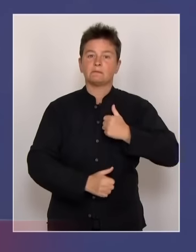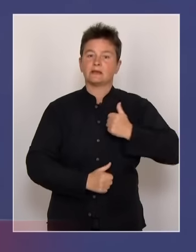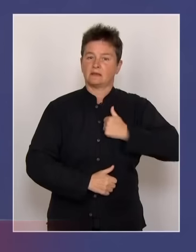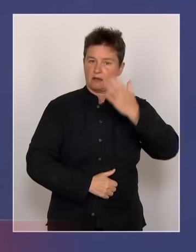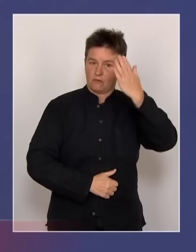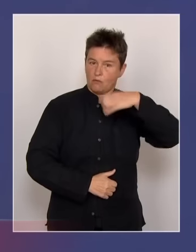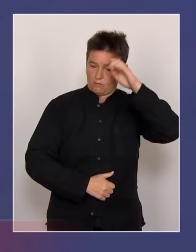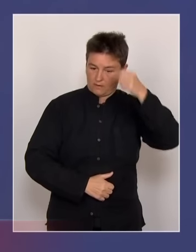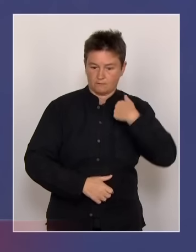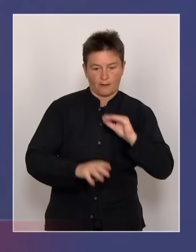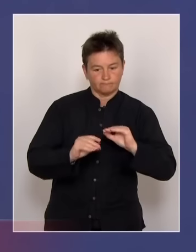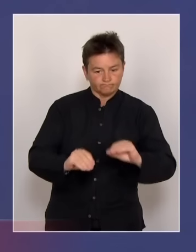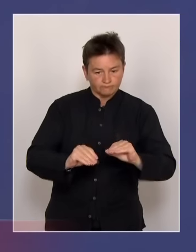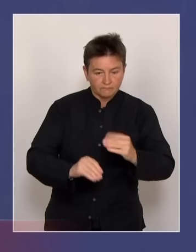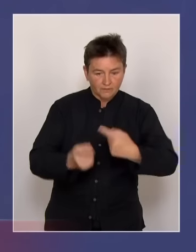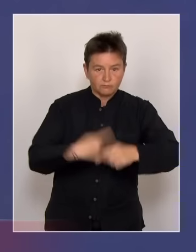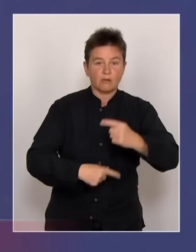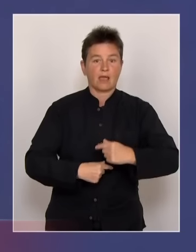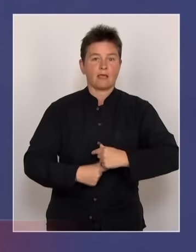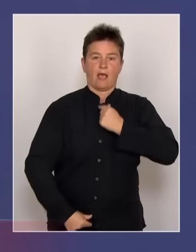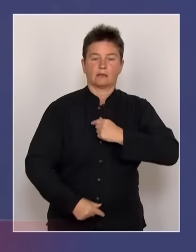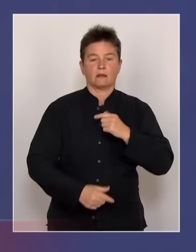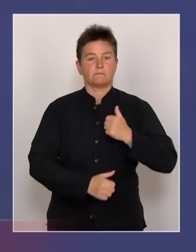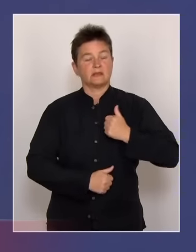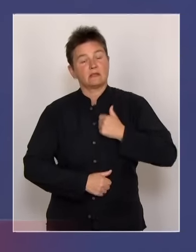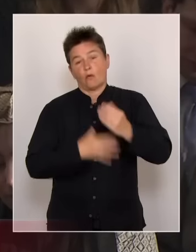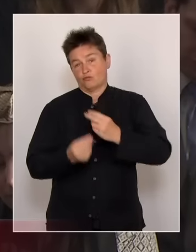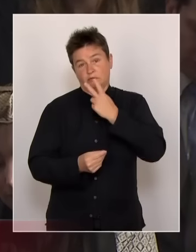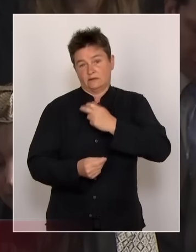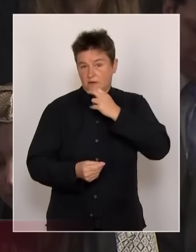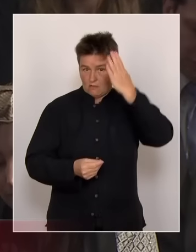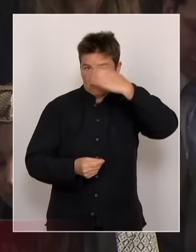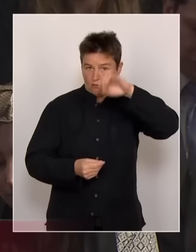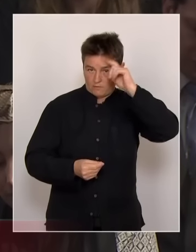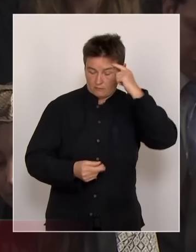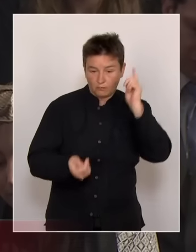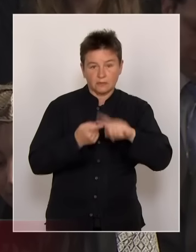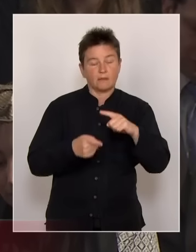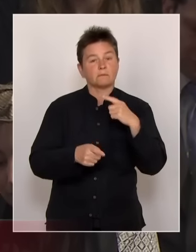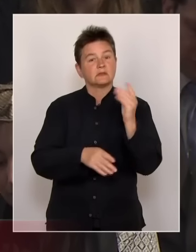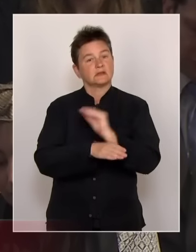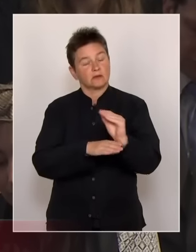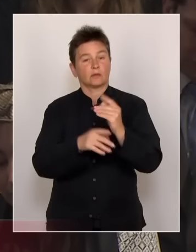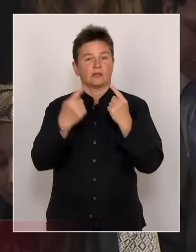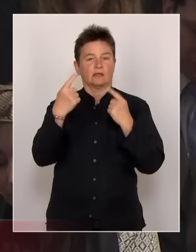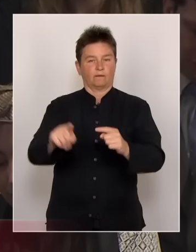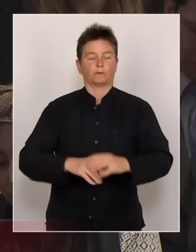pour former les futurs cadres militaires et civils européens aux enjeux de sécurité et de défense.